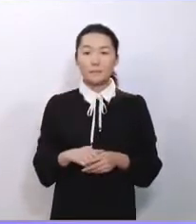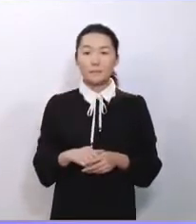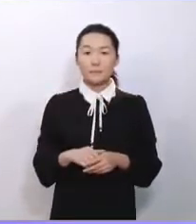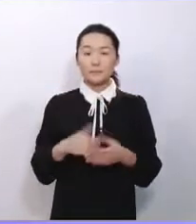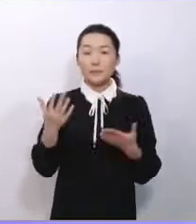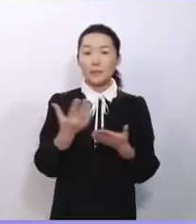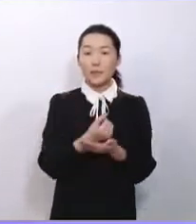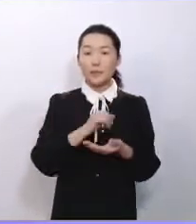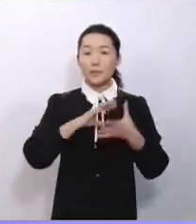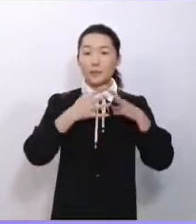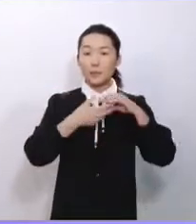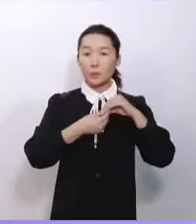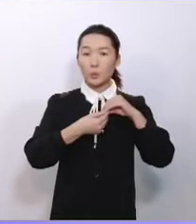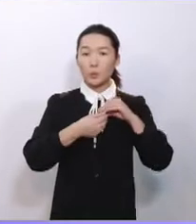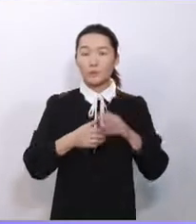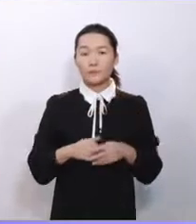Найдите сумму.